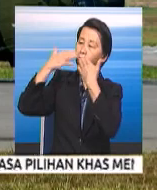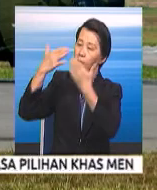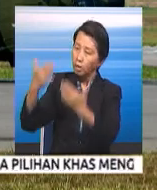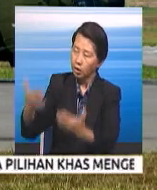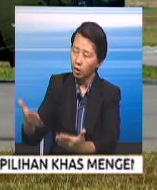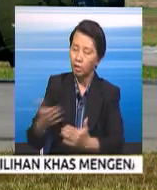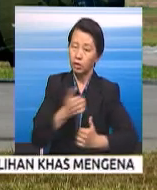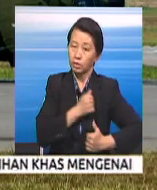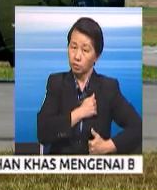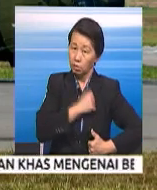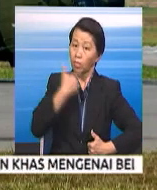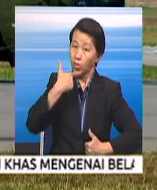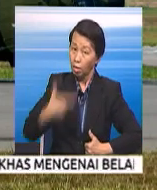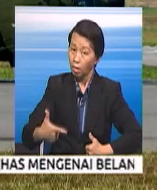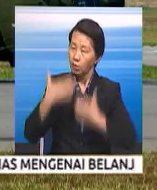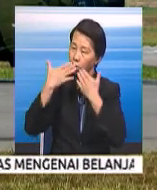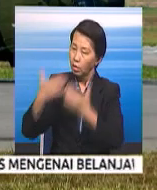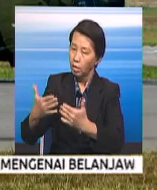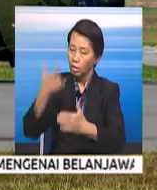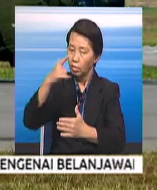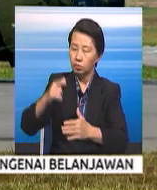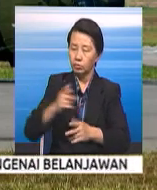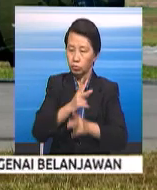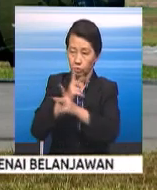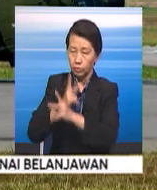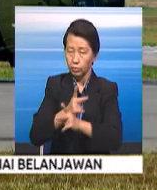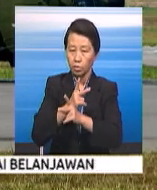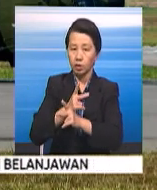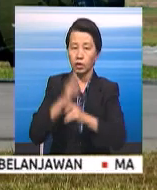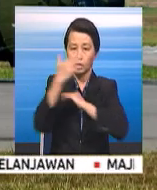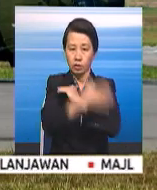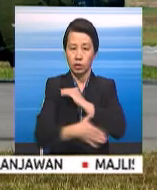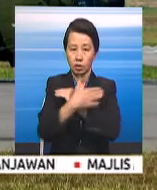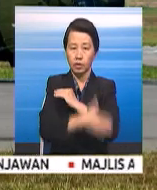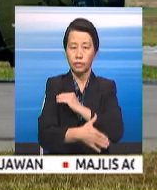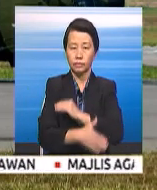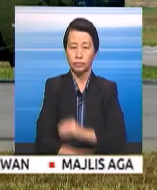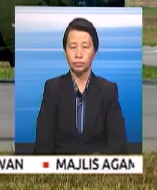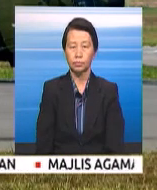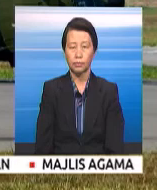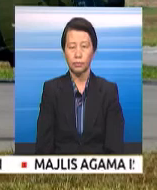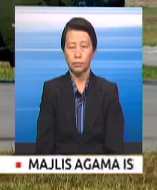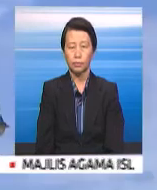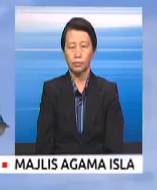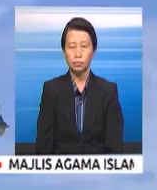setiap pengorbanan yang telah dicurahkan dalam mendaulatkan negara. Rashid Jali, RTM.